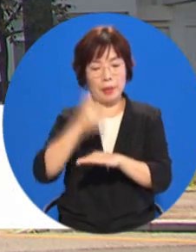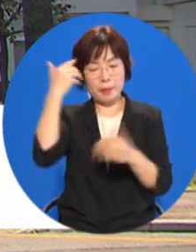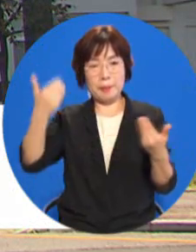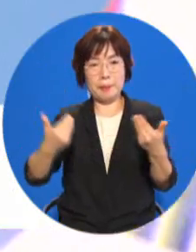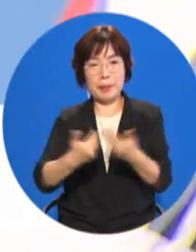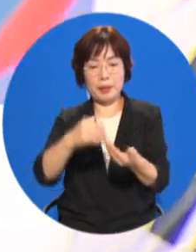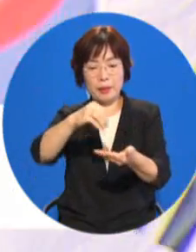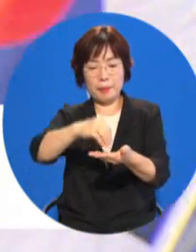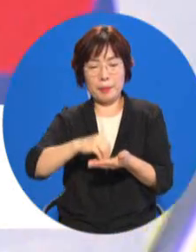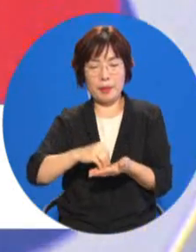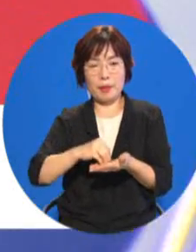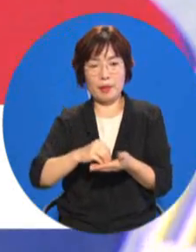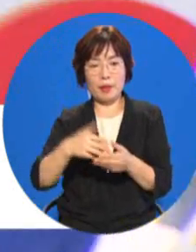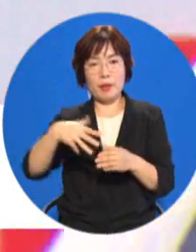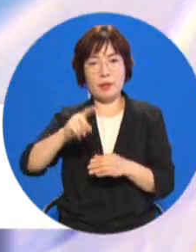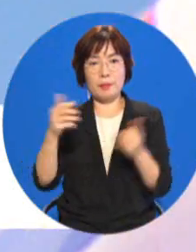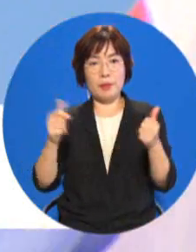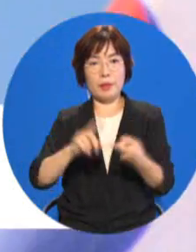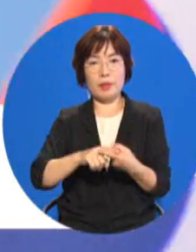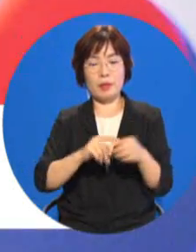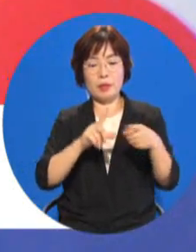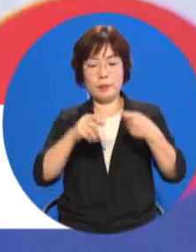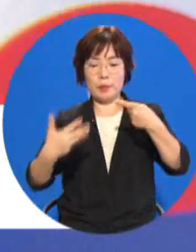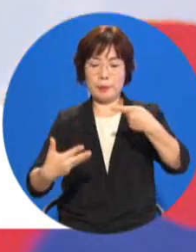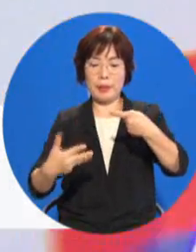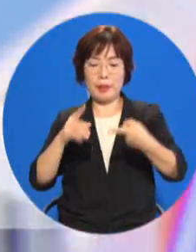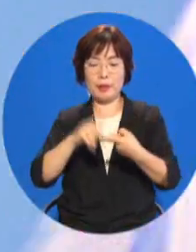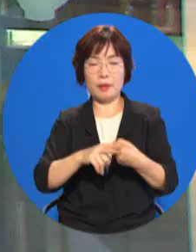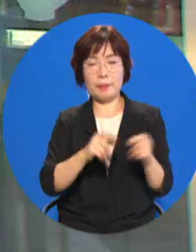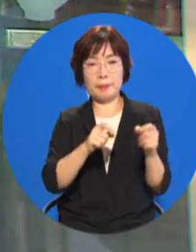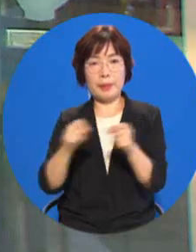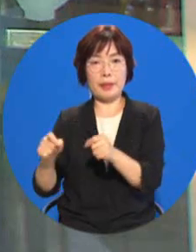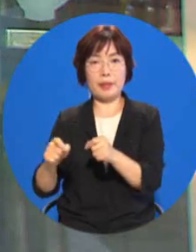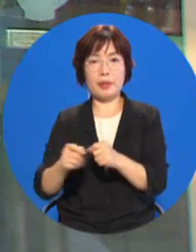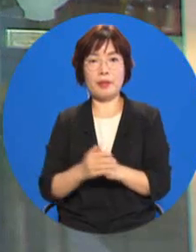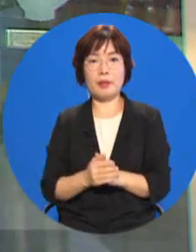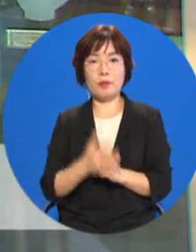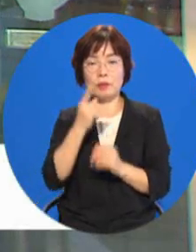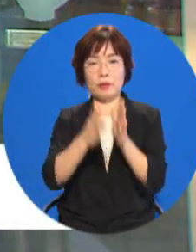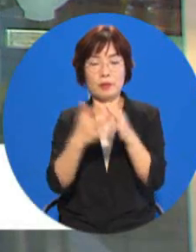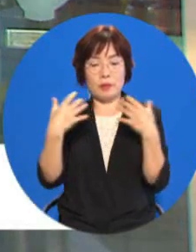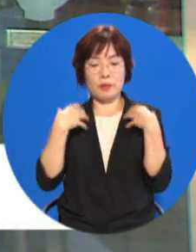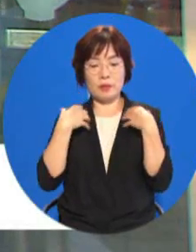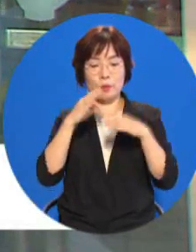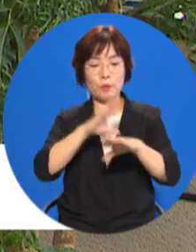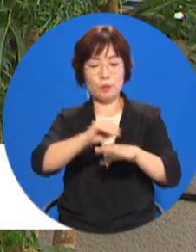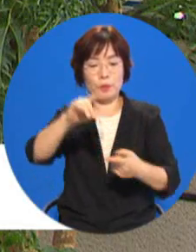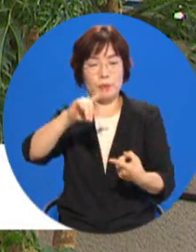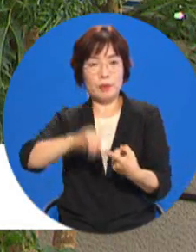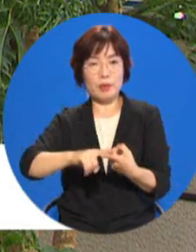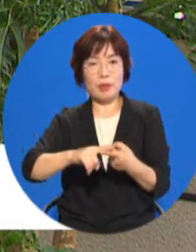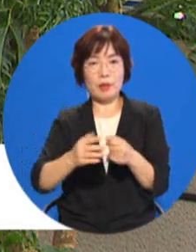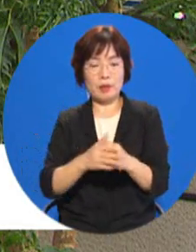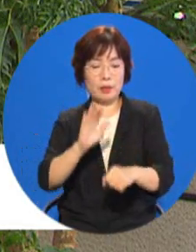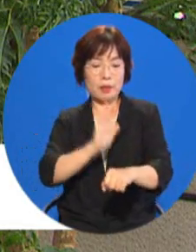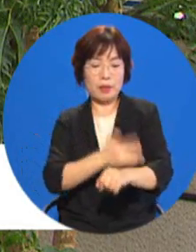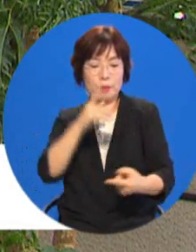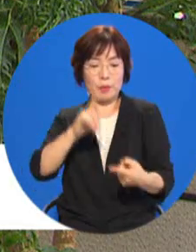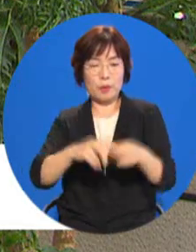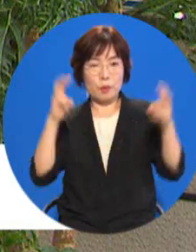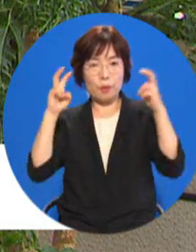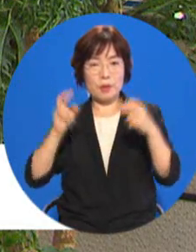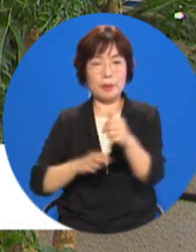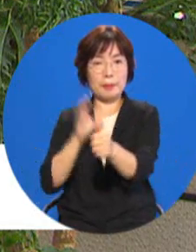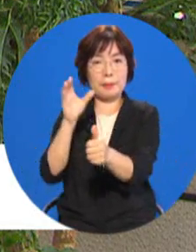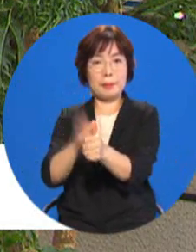접수하면서 3차 심리는 다음 달 18일로 연기된 상황. 순천시는 스카이큐브 운영에 귀책 사유가 운영사에 있기